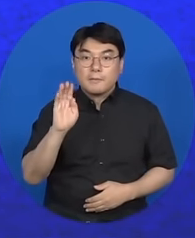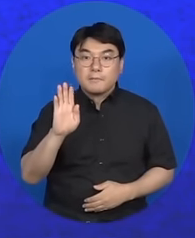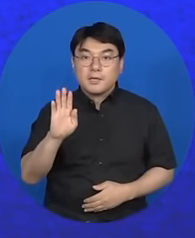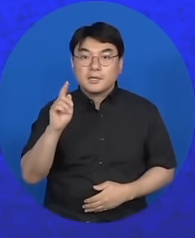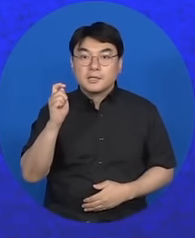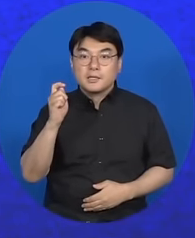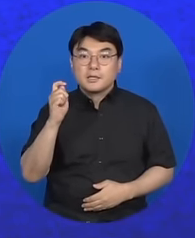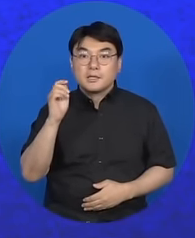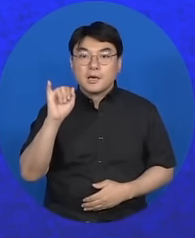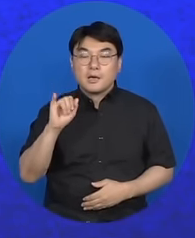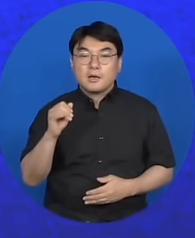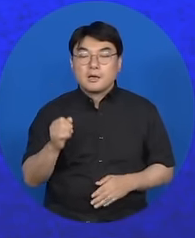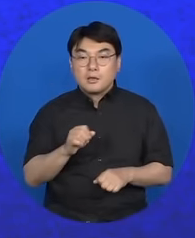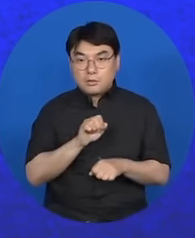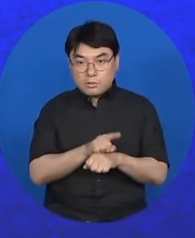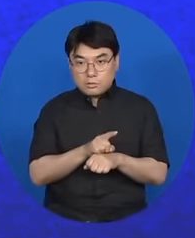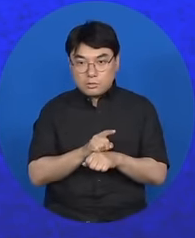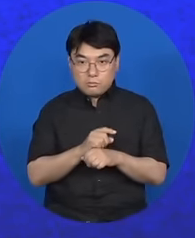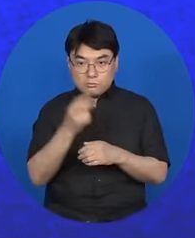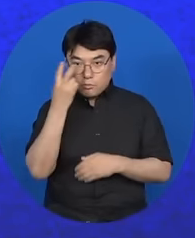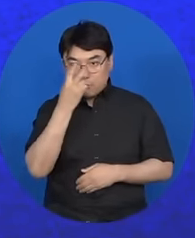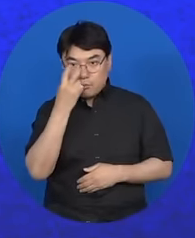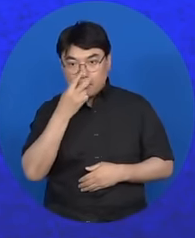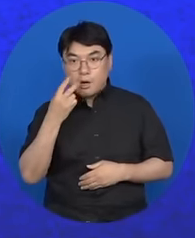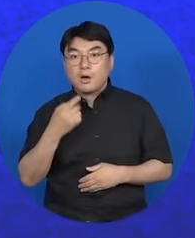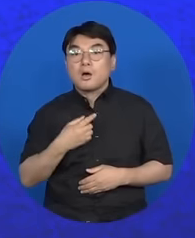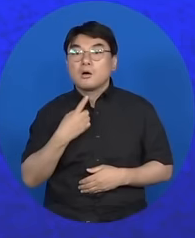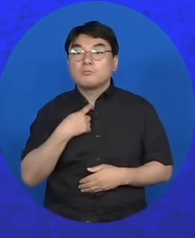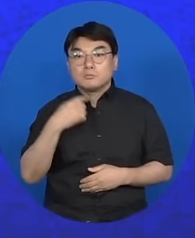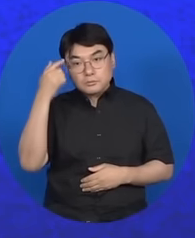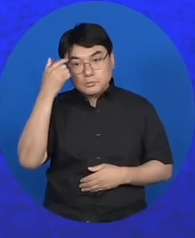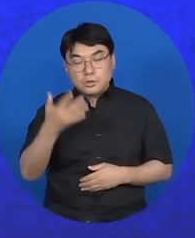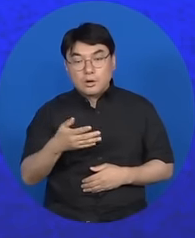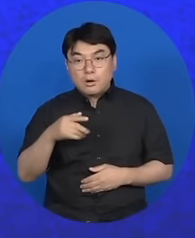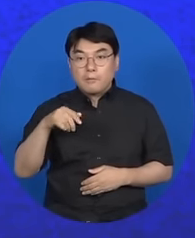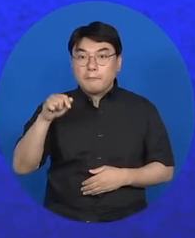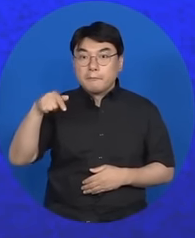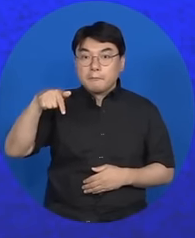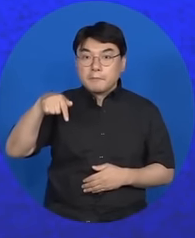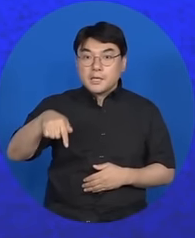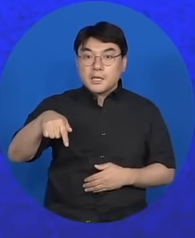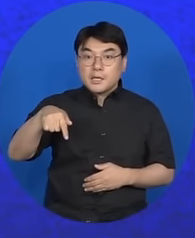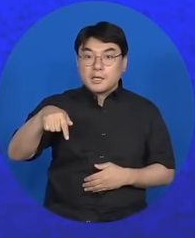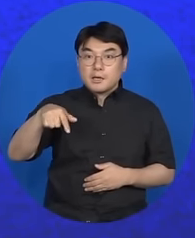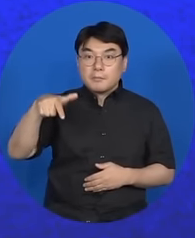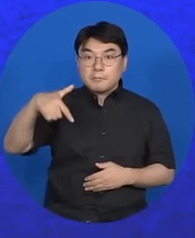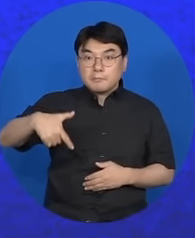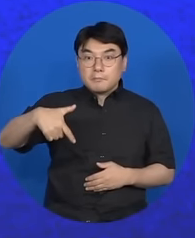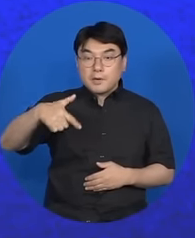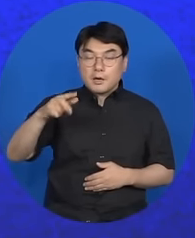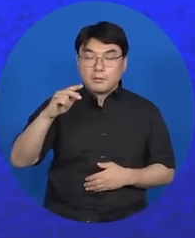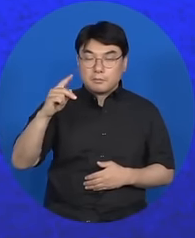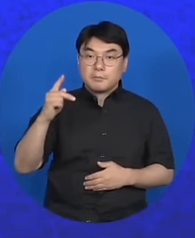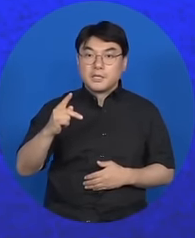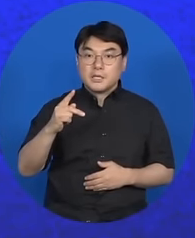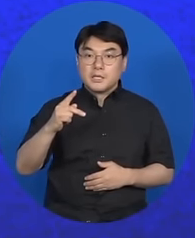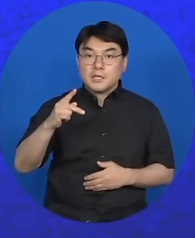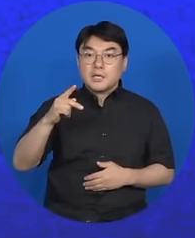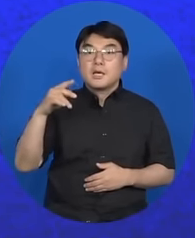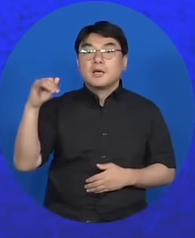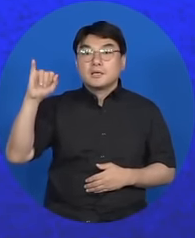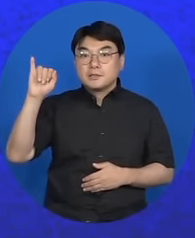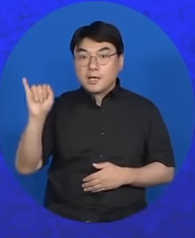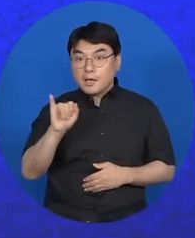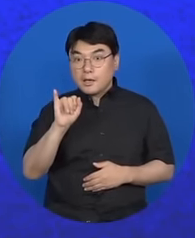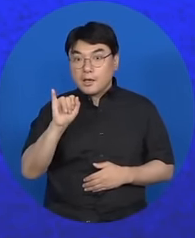해보셨습니까? MBTI에서 마지막에 P 아니면 J로 구분이 됩니다. 혹시 자신이 P다라고